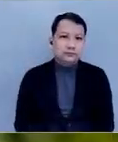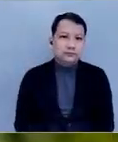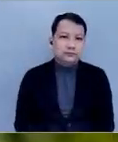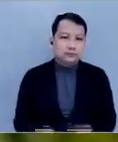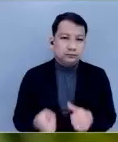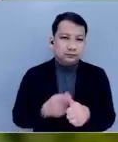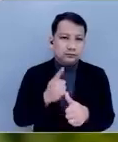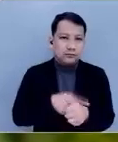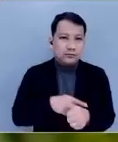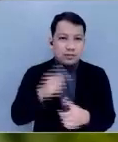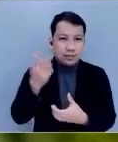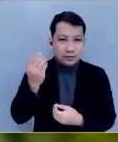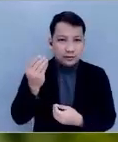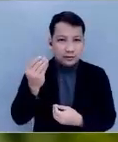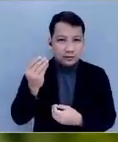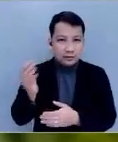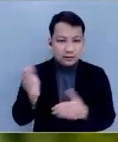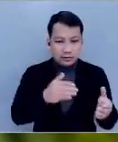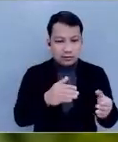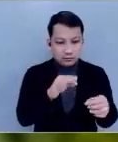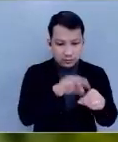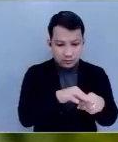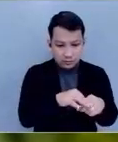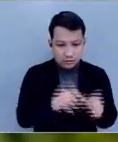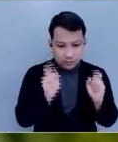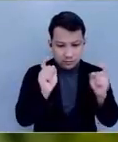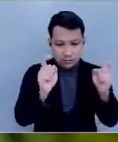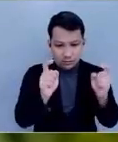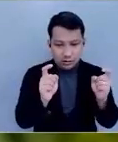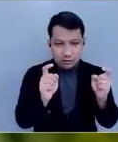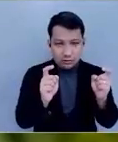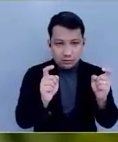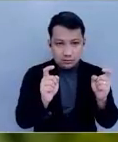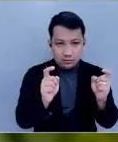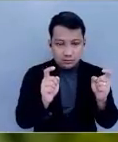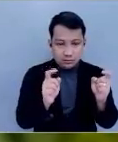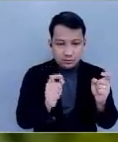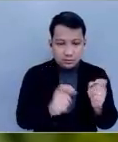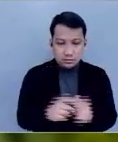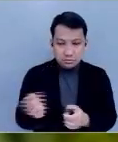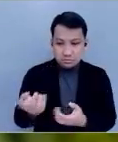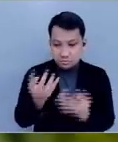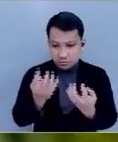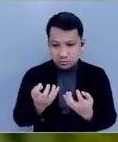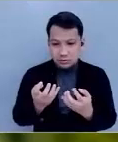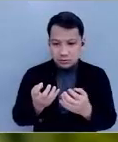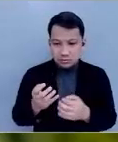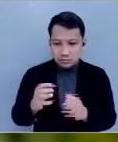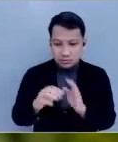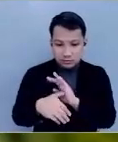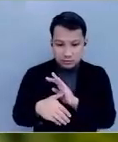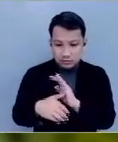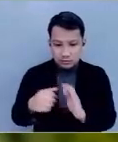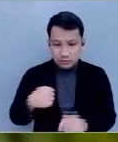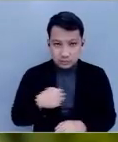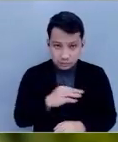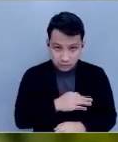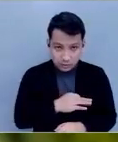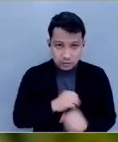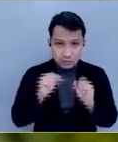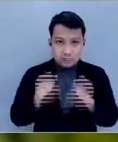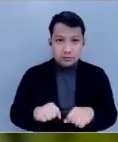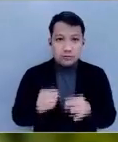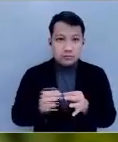dyan? Kamusta naman yung pagdating sa botohan mismo? Mabilis lang ba? At meron ka bang nakausap na COMELEC officer dyan? May possibility ba na